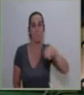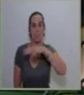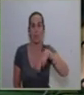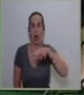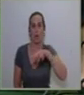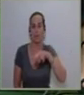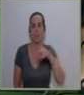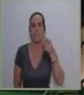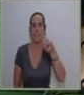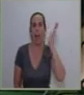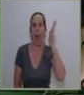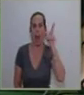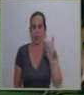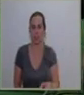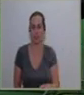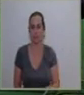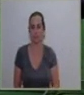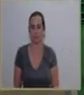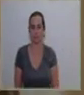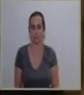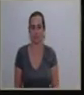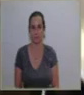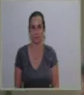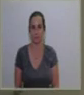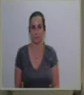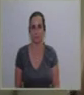במשרד ורשאית לאנשים. יאללה, נואל, אין סיכוי.